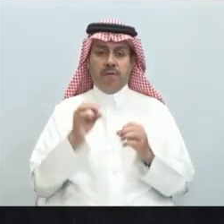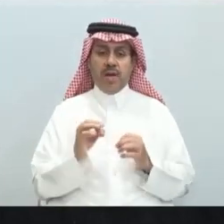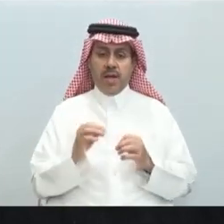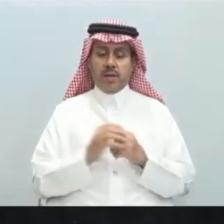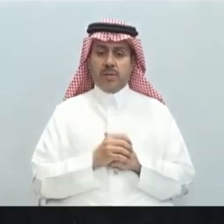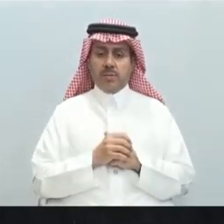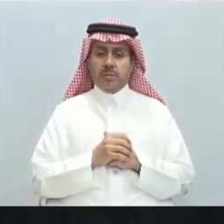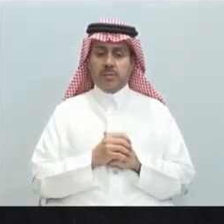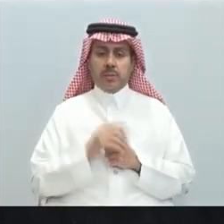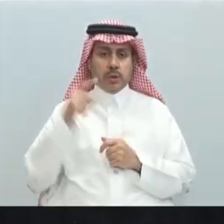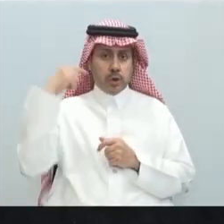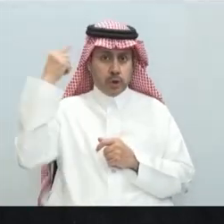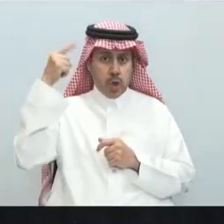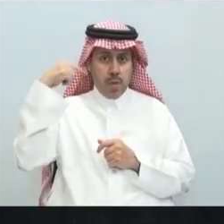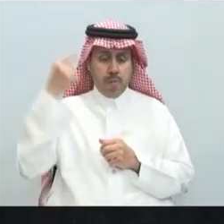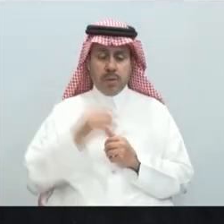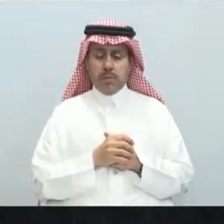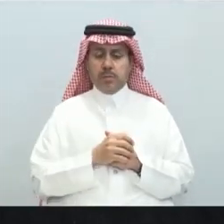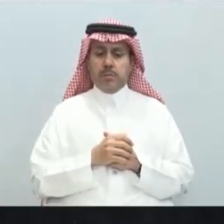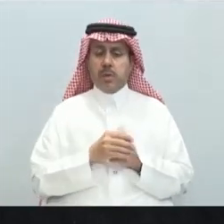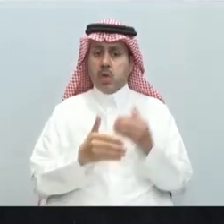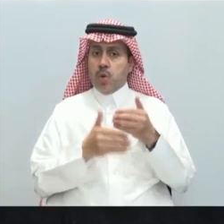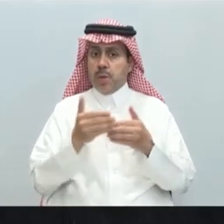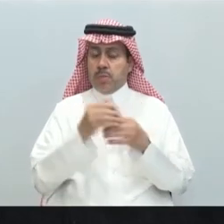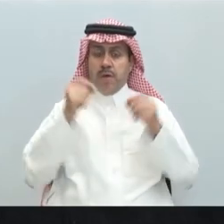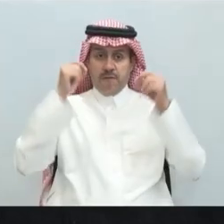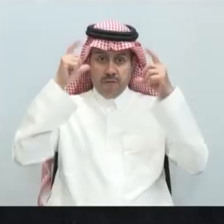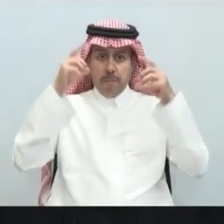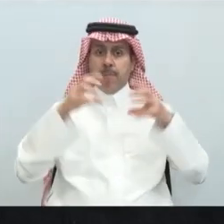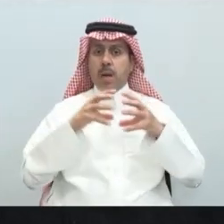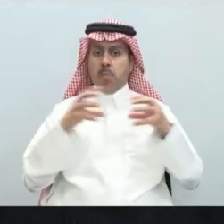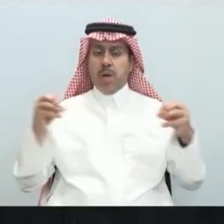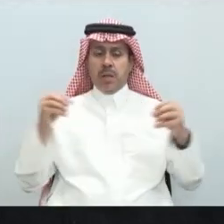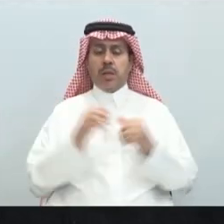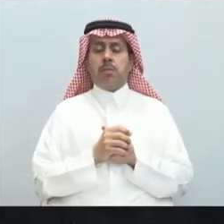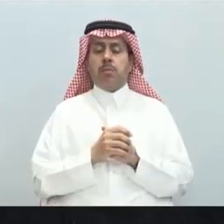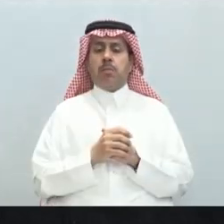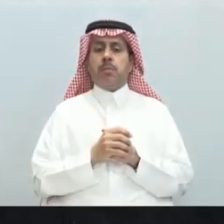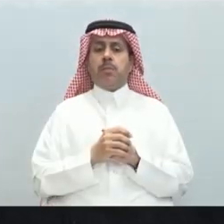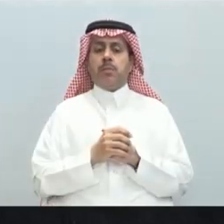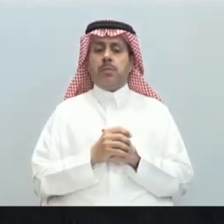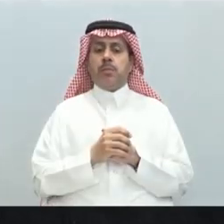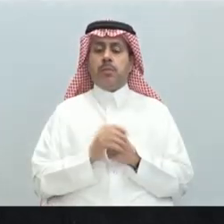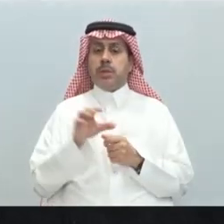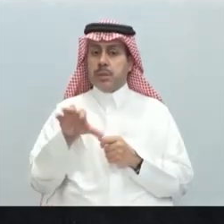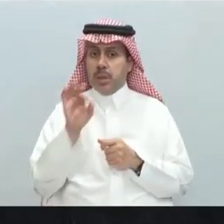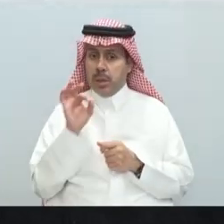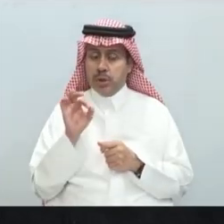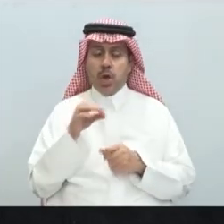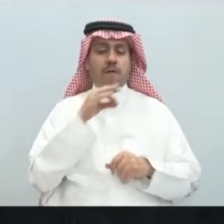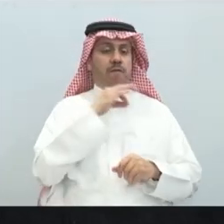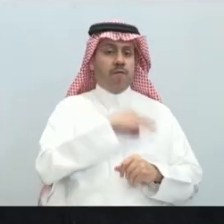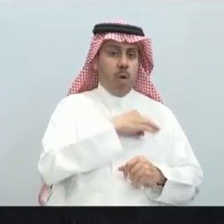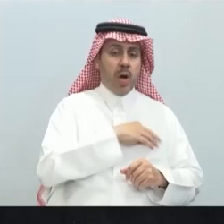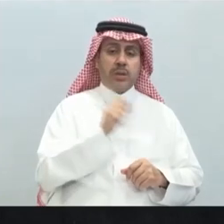معنا فتامل ويبنى على فهم المعاني ما يتعلق من استخراج واستنباط الفوائد